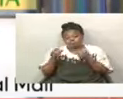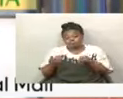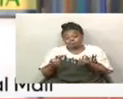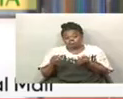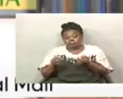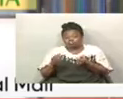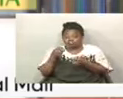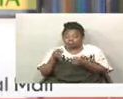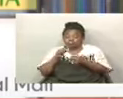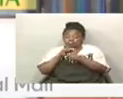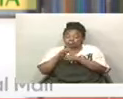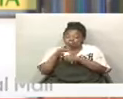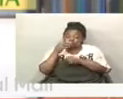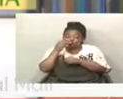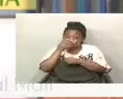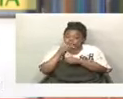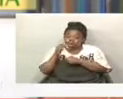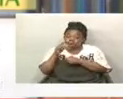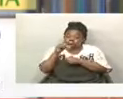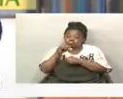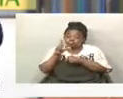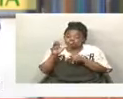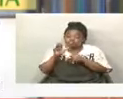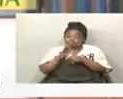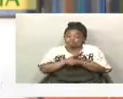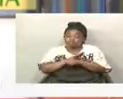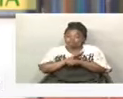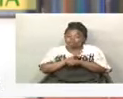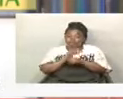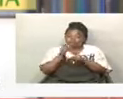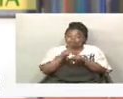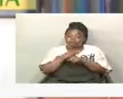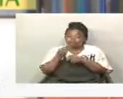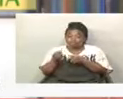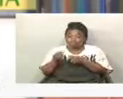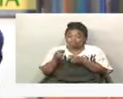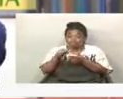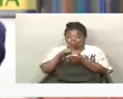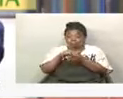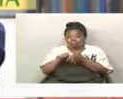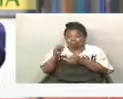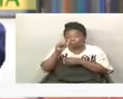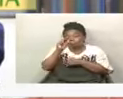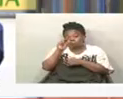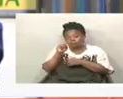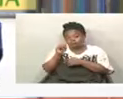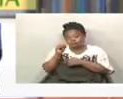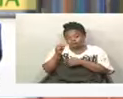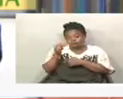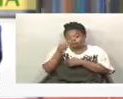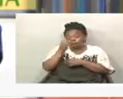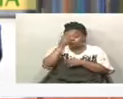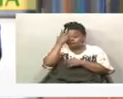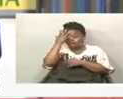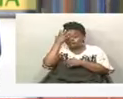bw'oyiga okumukamula lita namba eva mu nsigo za sunflower